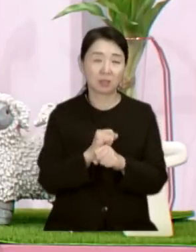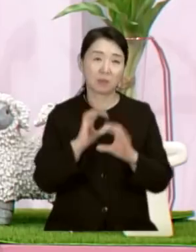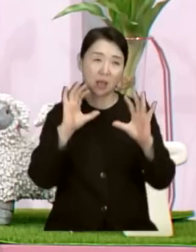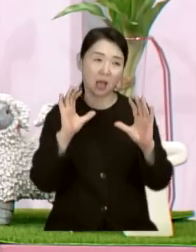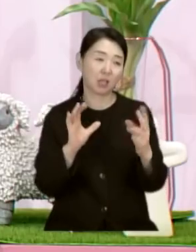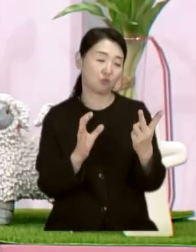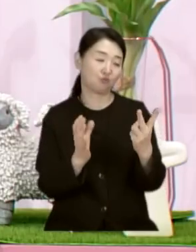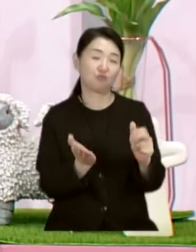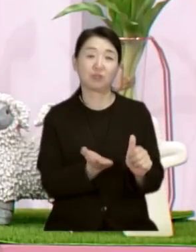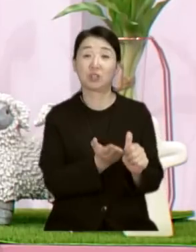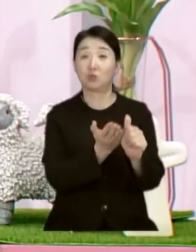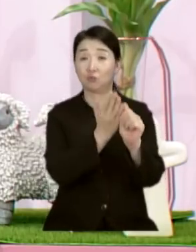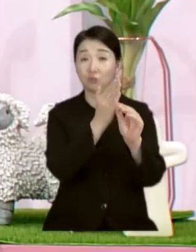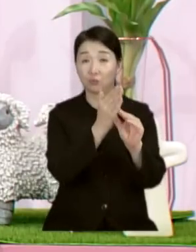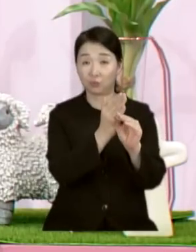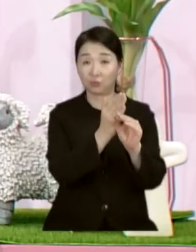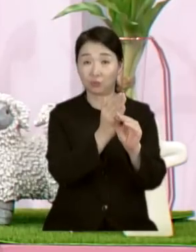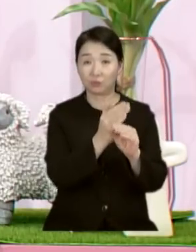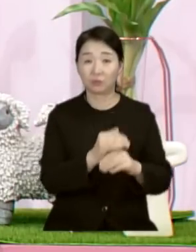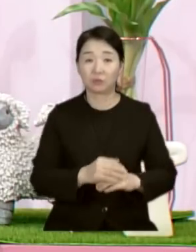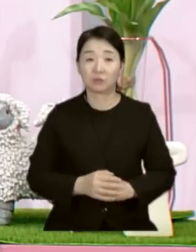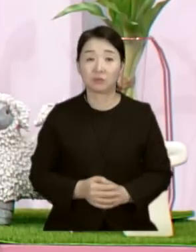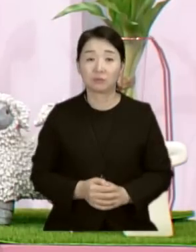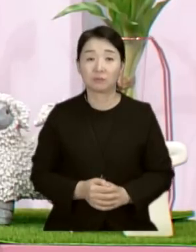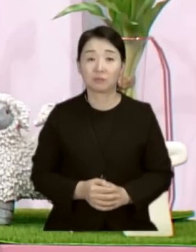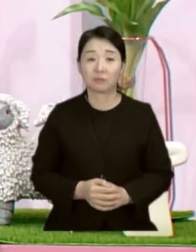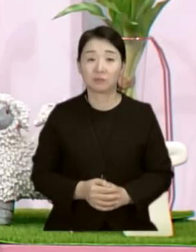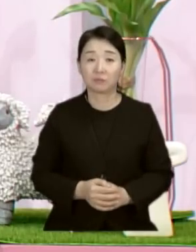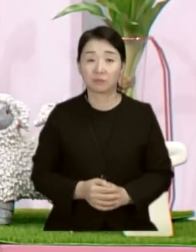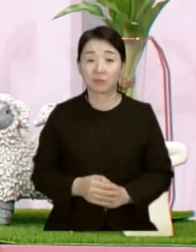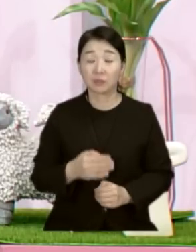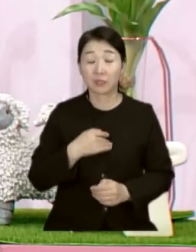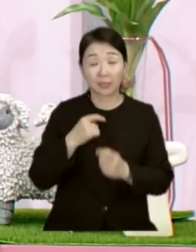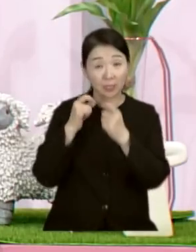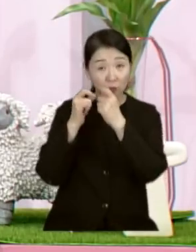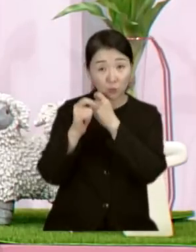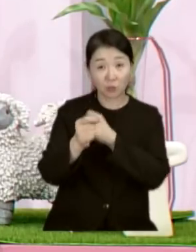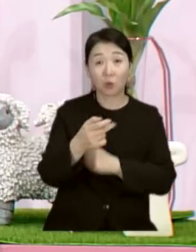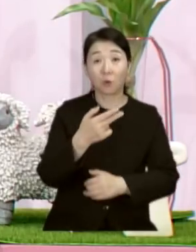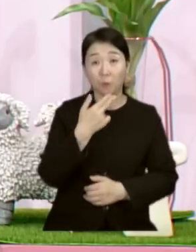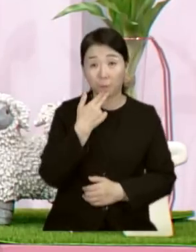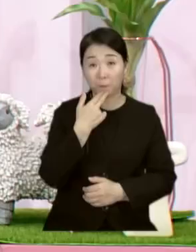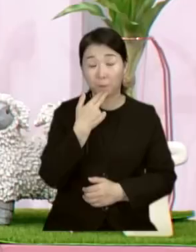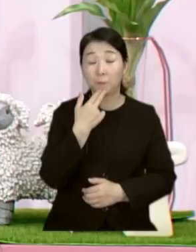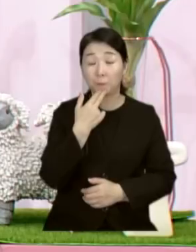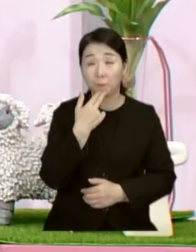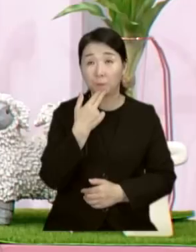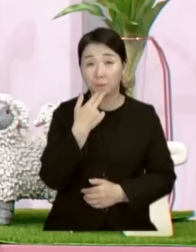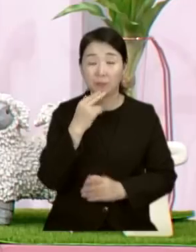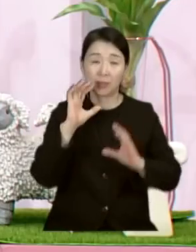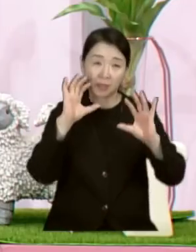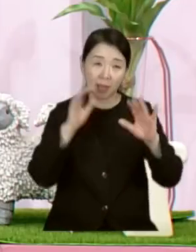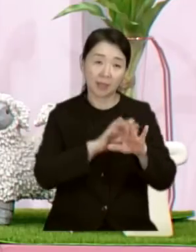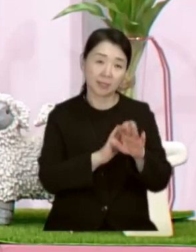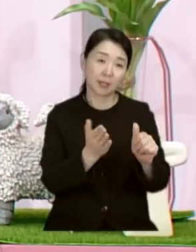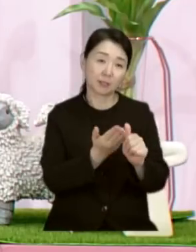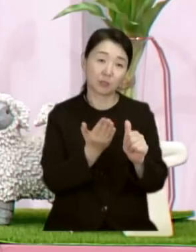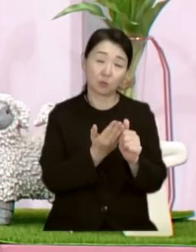둘을 키우고 있는 양육자이고 뭐 제가 그런 거를 속인 것도 없었고 아이 둘을